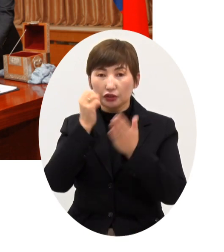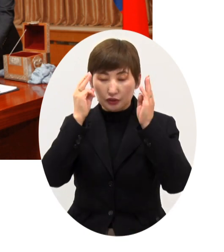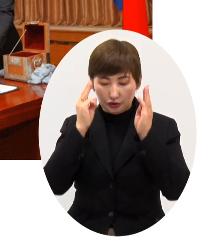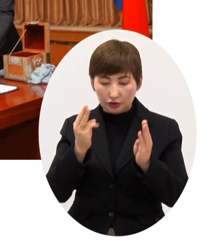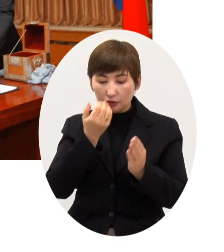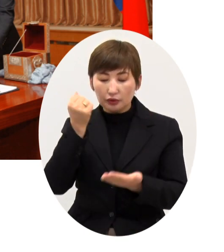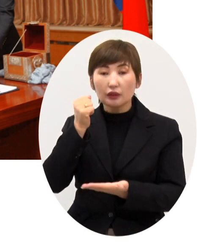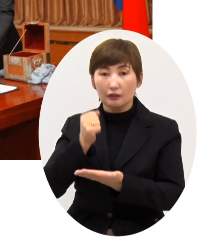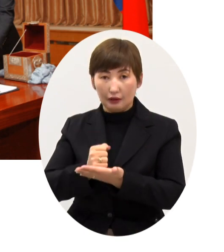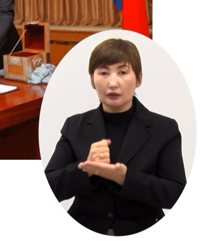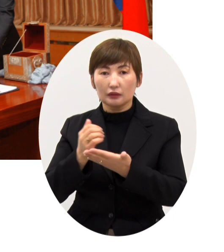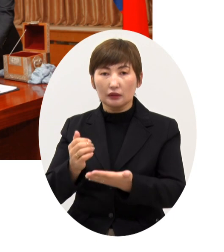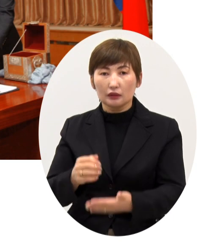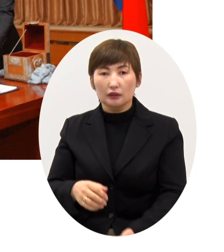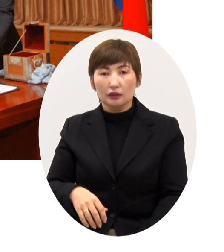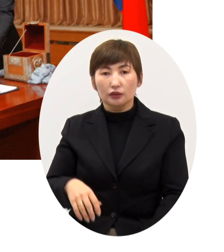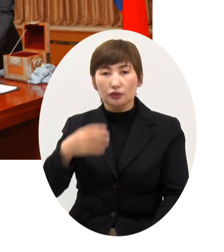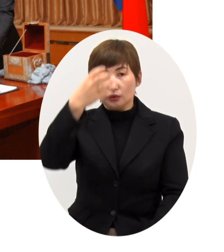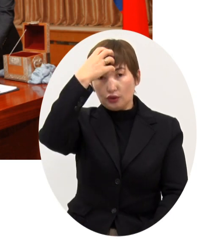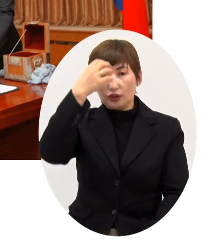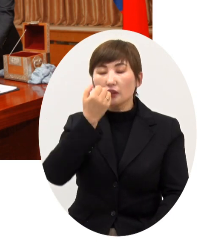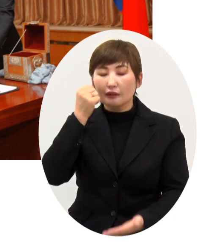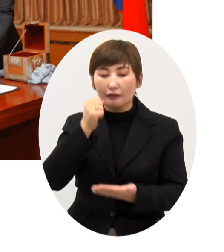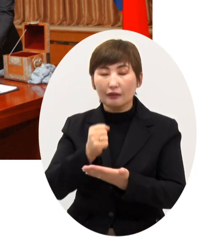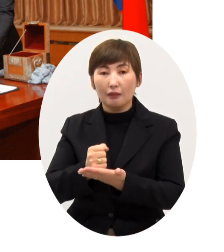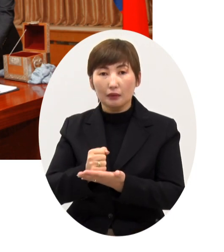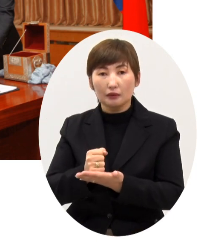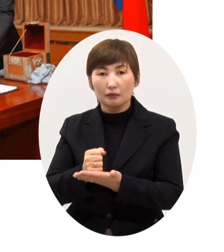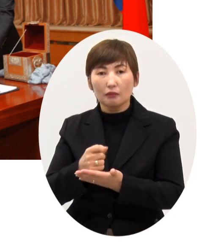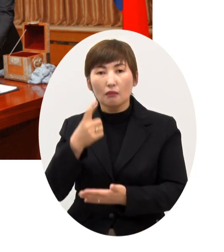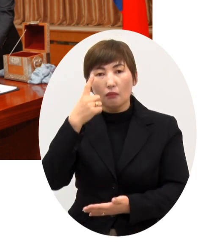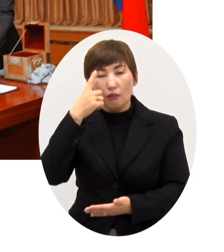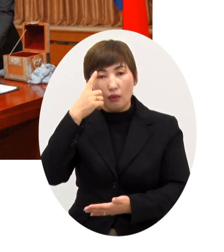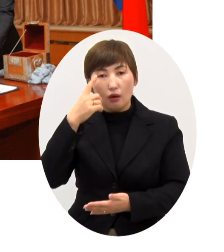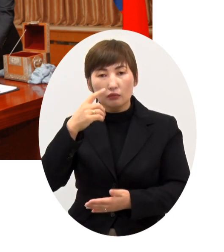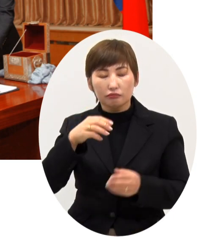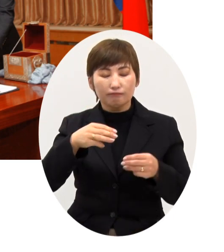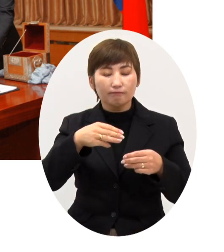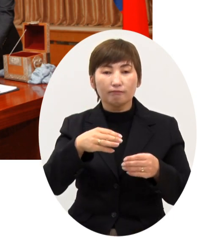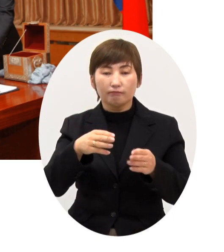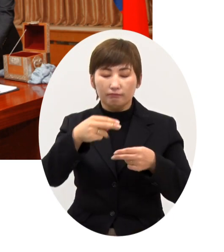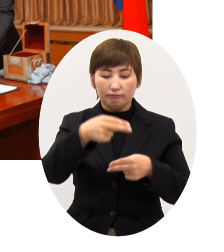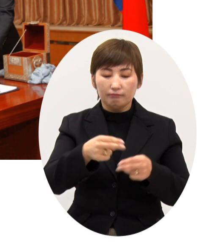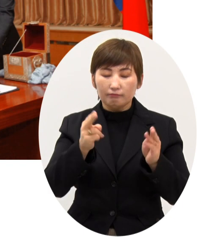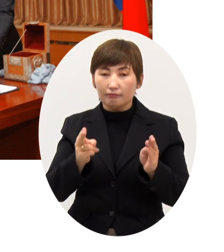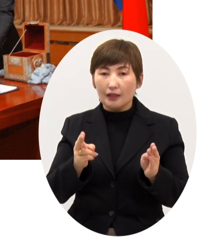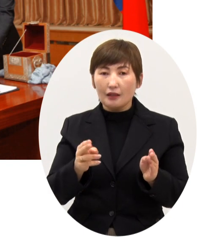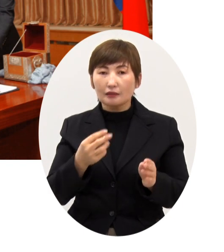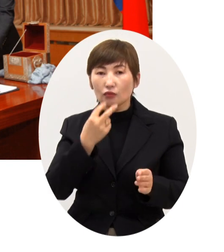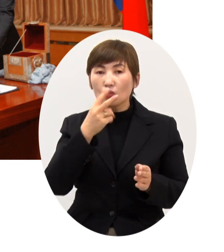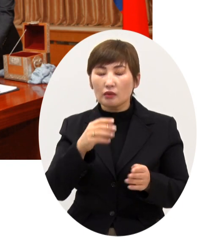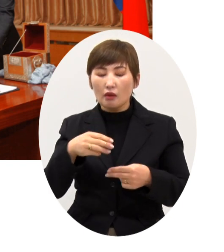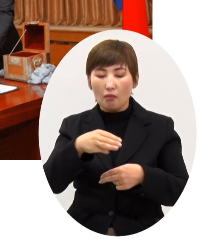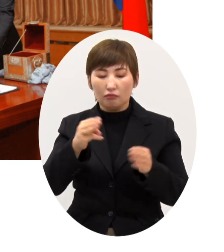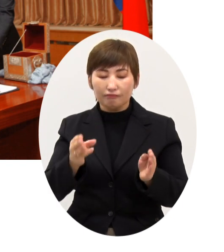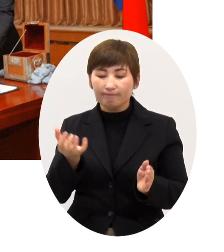юм байна. За төрийн тамгыг үндэсний хээгээр чимгэлсэн мөнгөн тоног бүхий зөөлөн торгомсог эдээр доторлсон зандан